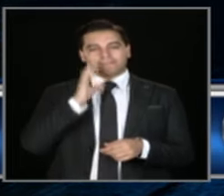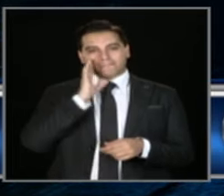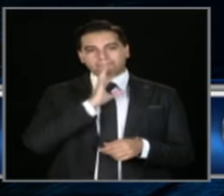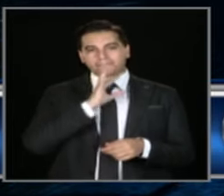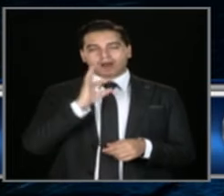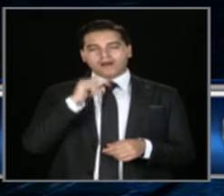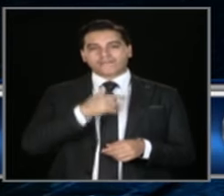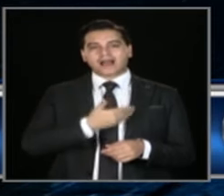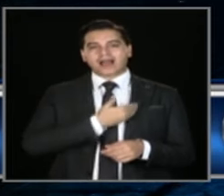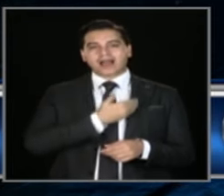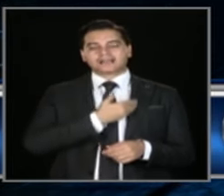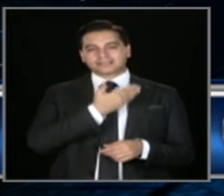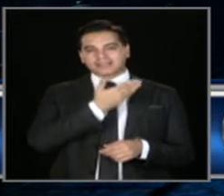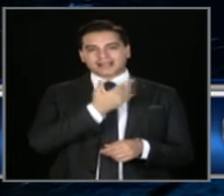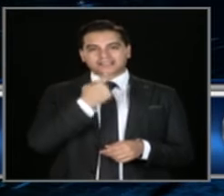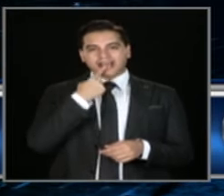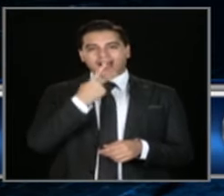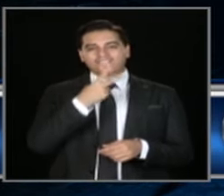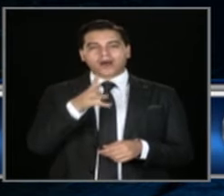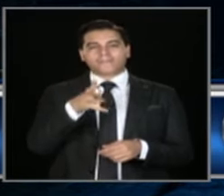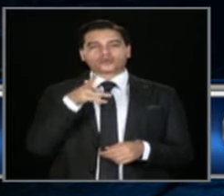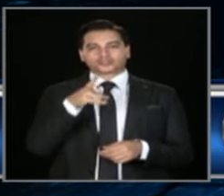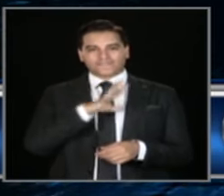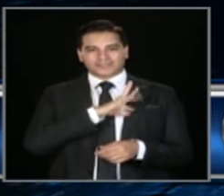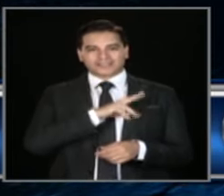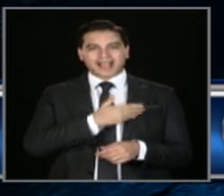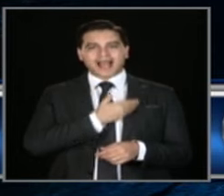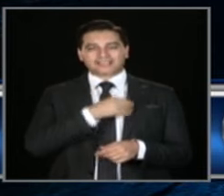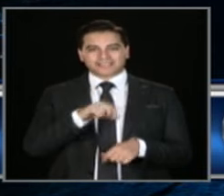عام 2024، فما هي؟